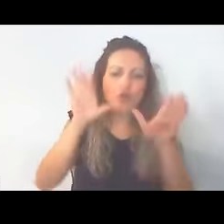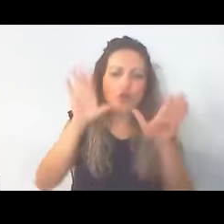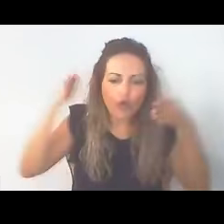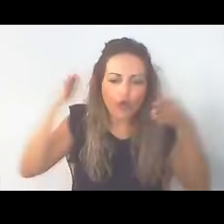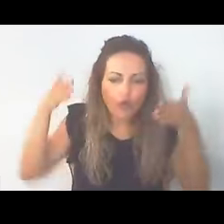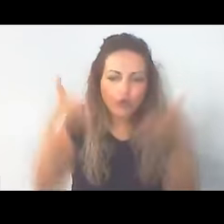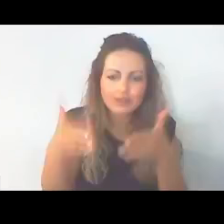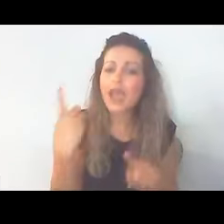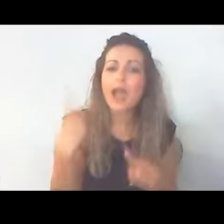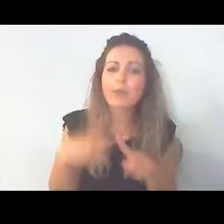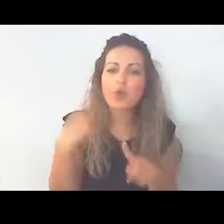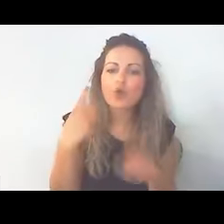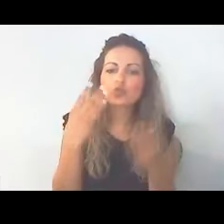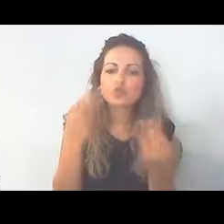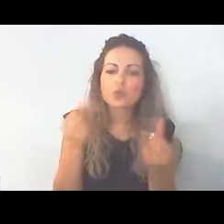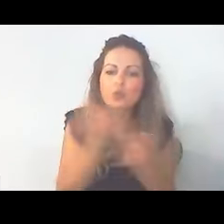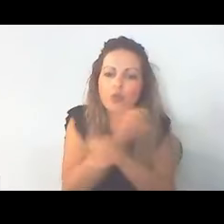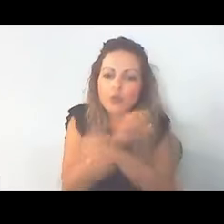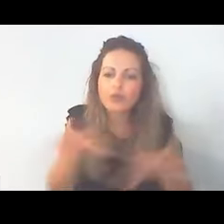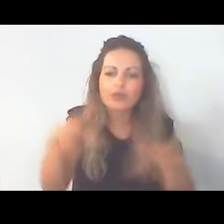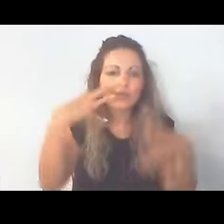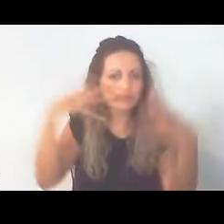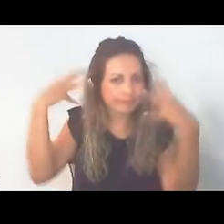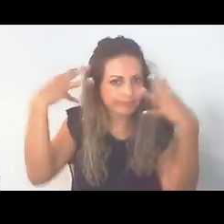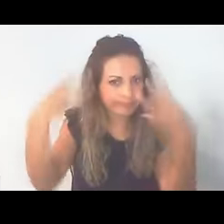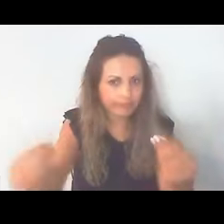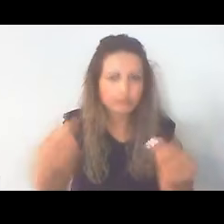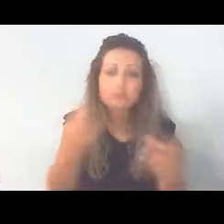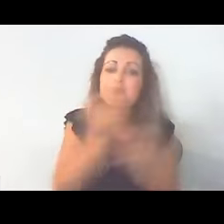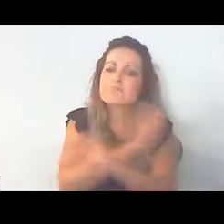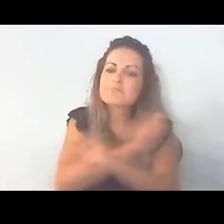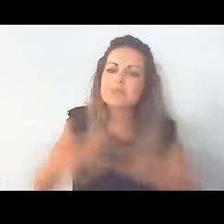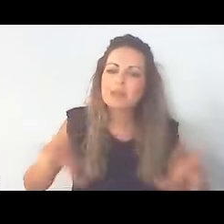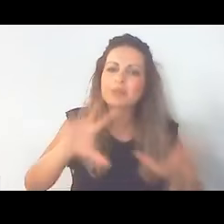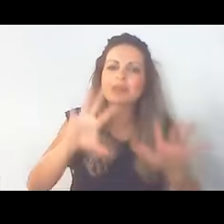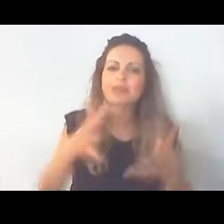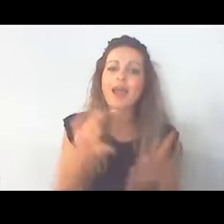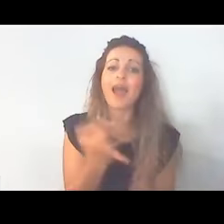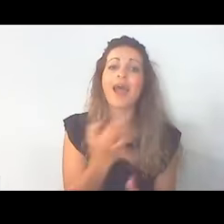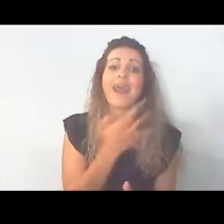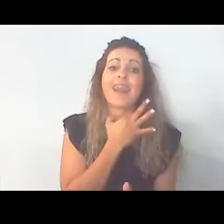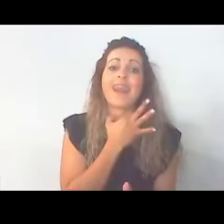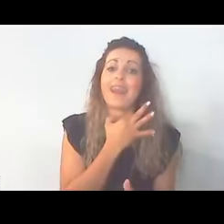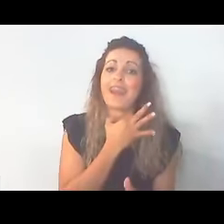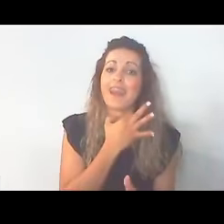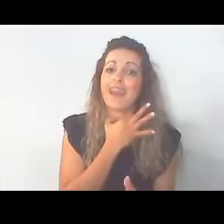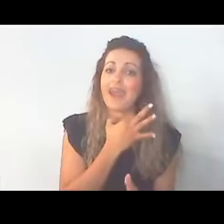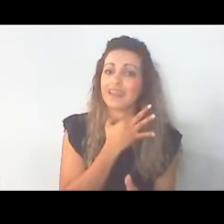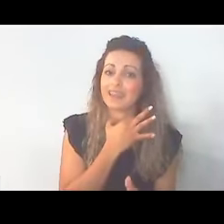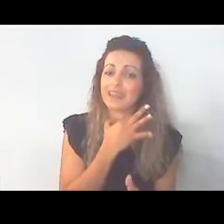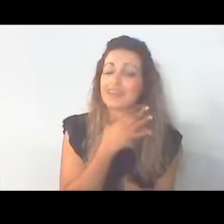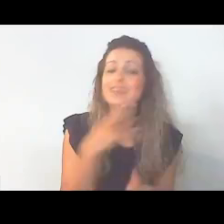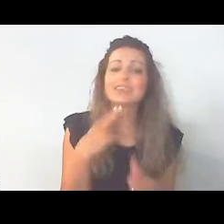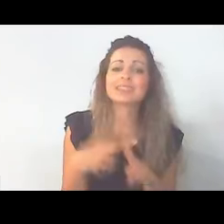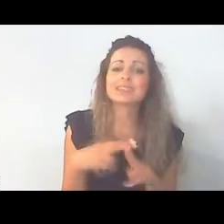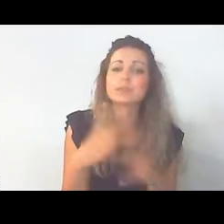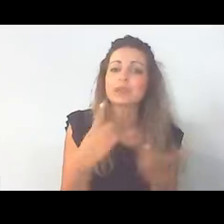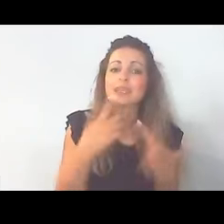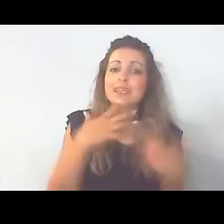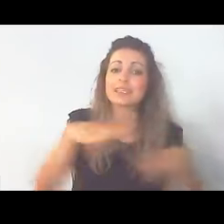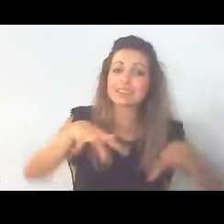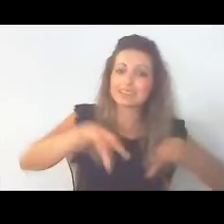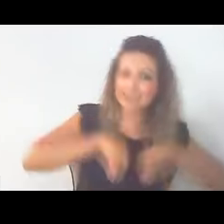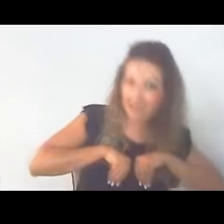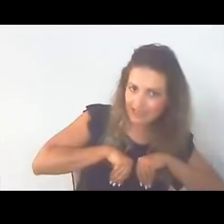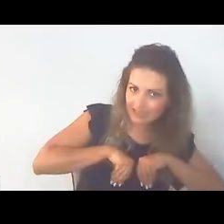κατανοητό τρόπο το μήνυμα της ανάγκης του τι σημαίνει να κατανοήσουμε όλοι και όλες, τι σημαίνει συνένεση και γιατί ο βιασμός θα πρέπει να ορίζεται